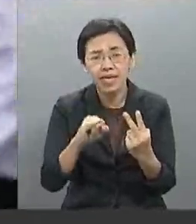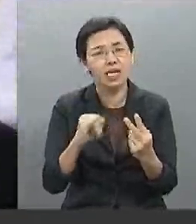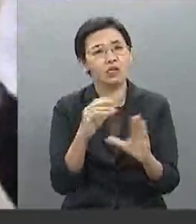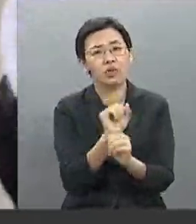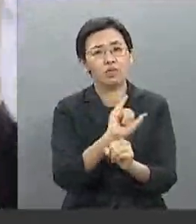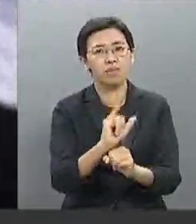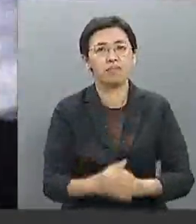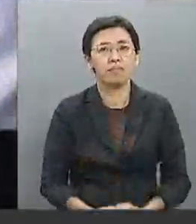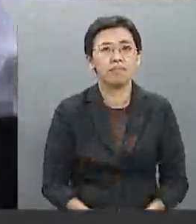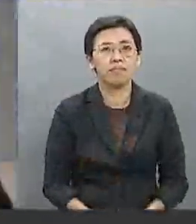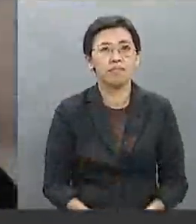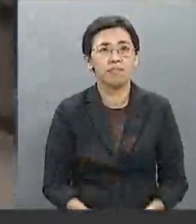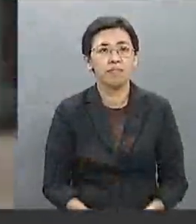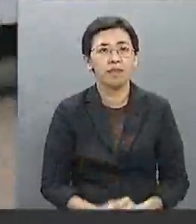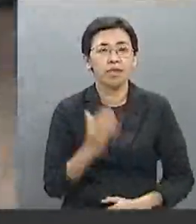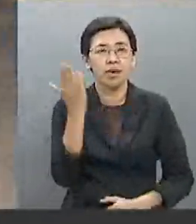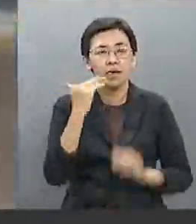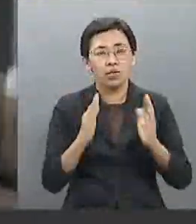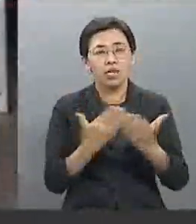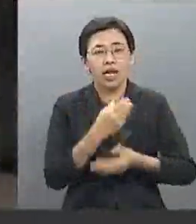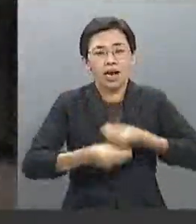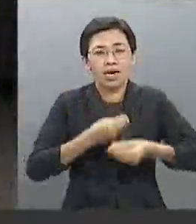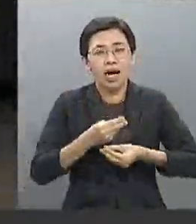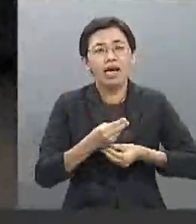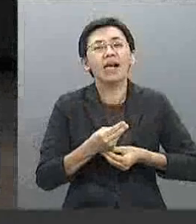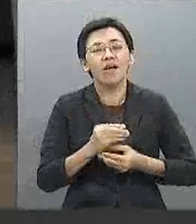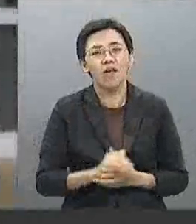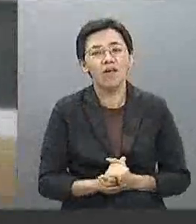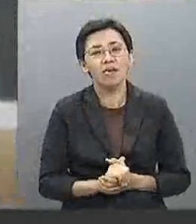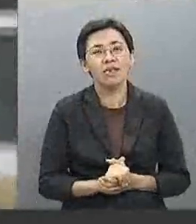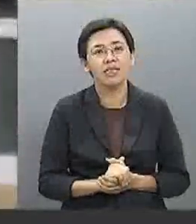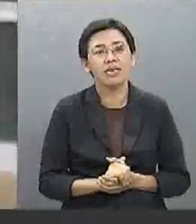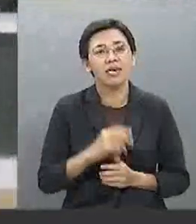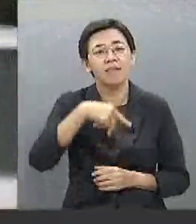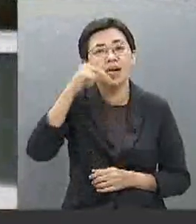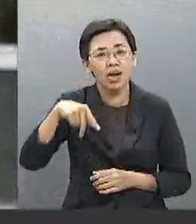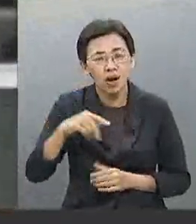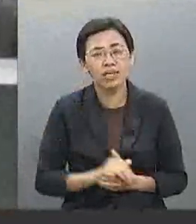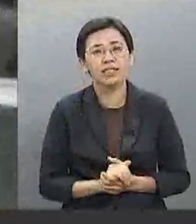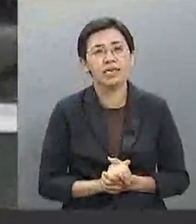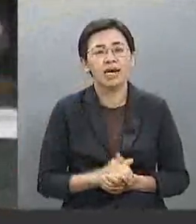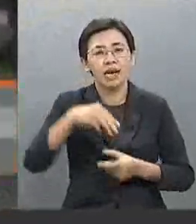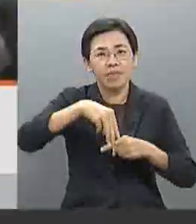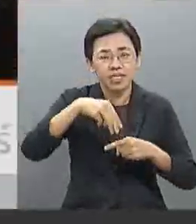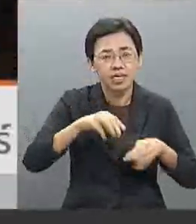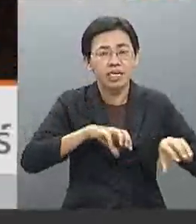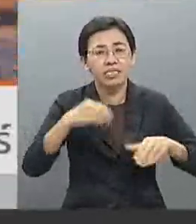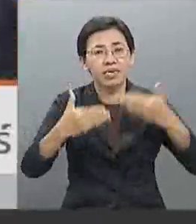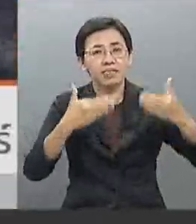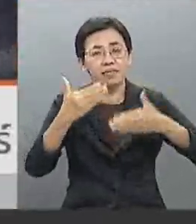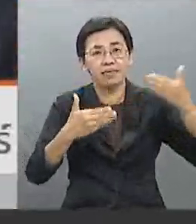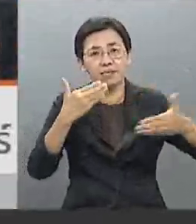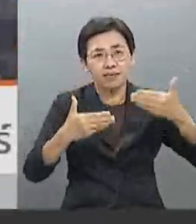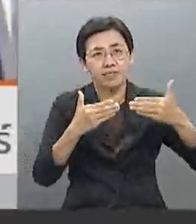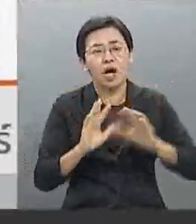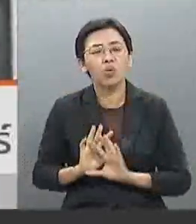เมื่อวานนี้ตัวแทนศูนย์การค้าสยามพารากอนบริษัทเมเจอร์ซินิเพล็กซ์กรุ๊ปจำกัดมหาชนและผู้จัดกิจกรรมเดินทางเข้าพบตำรวจสถ